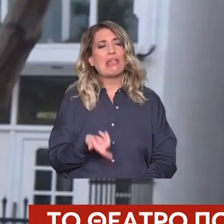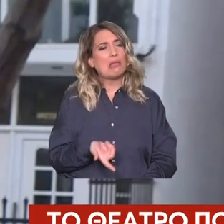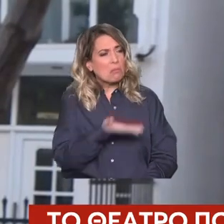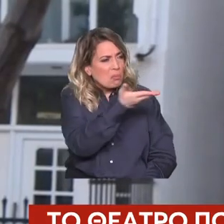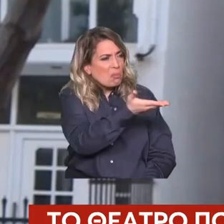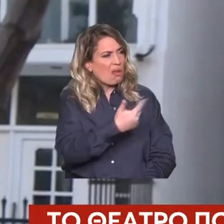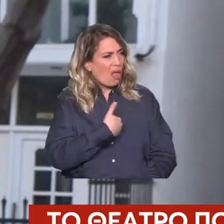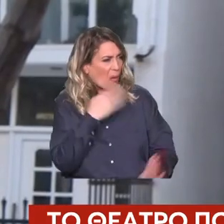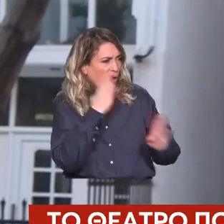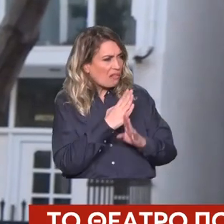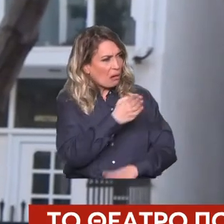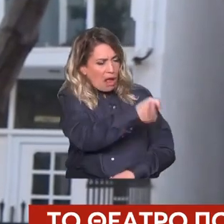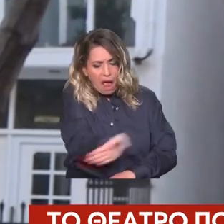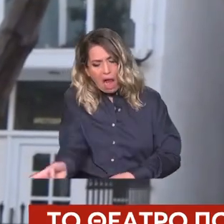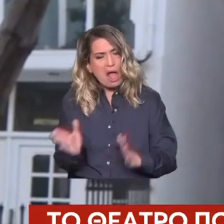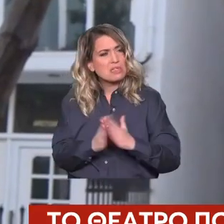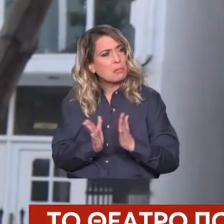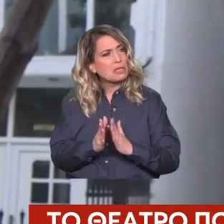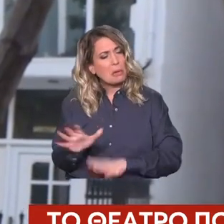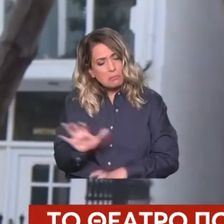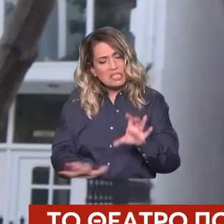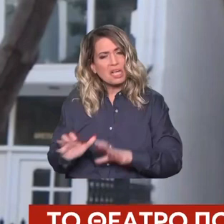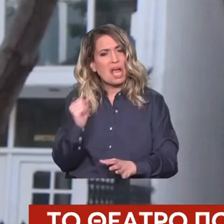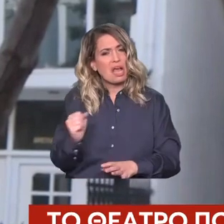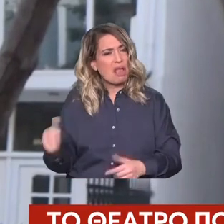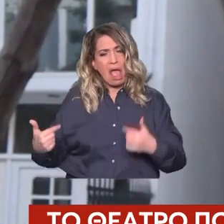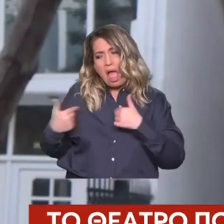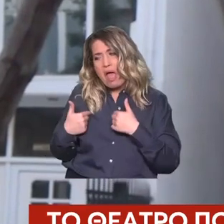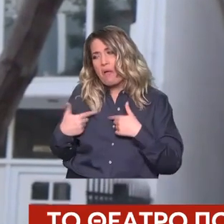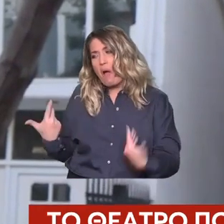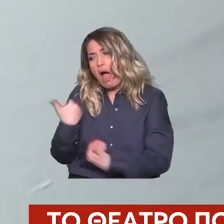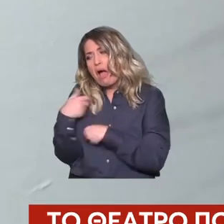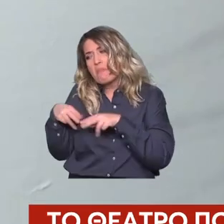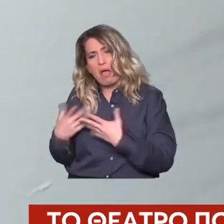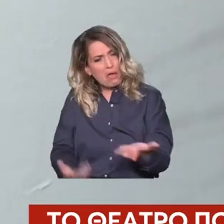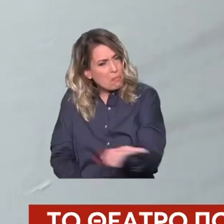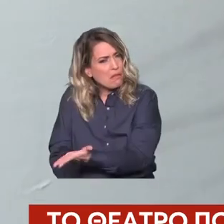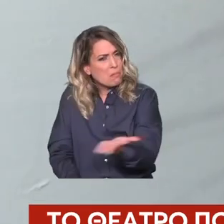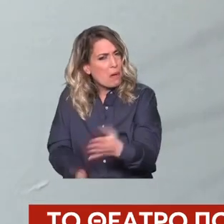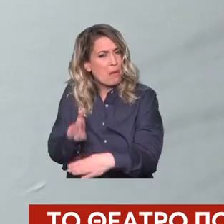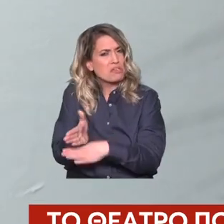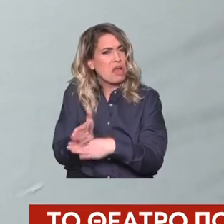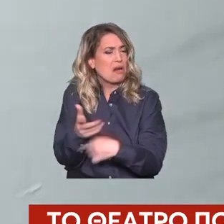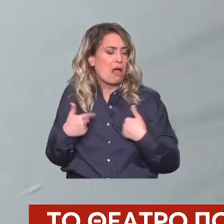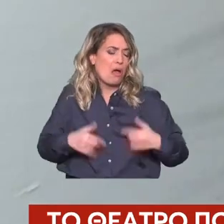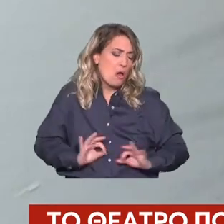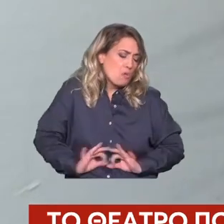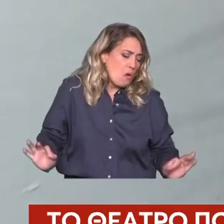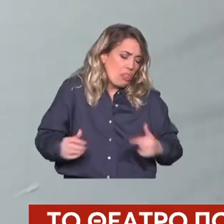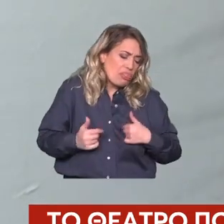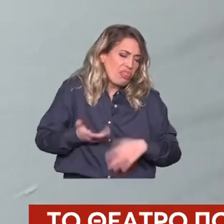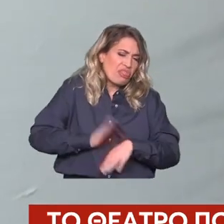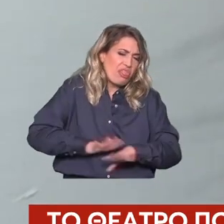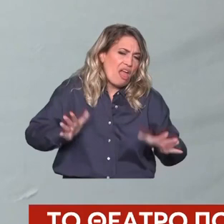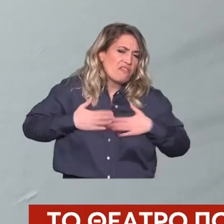μου λένε στην αστυνομία, θα βρούμε, λέει, βιολογικό στο σπίτι. Ρε φίλε, το λέω, κοιμόμασταν αγκαλιά το περασμένο βράδυ, δεν θα βρει. Αποτυπώματα, λέει, θα βρω δικά της μέσα. Θα βρει, λέω,